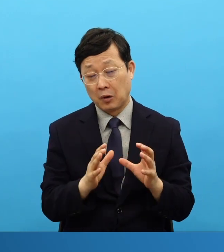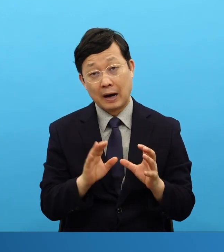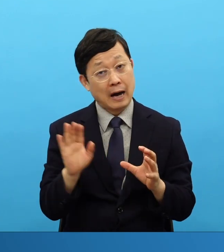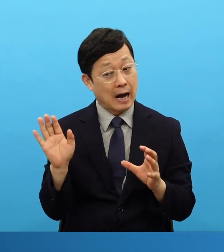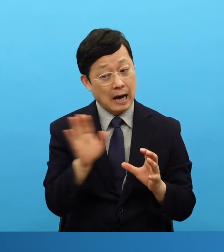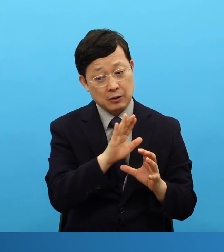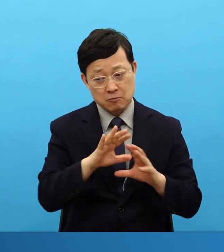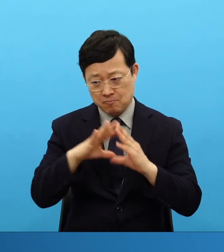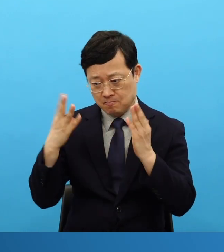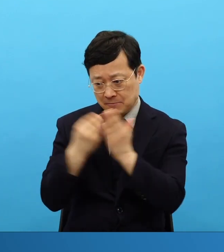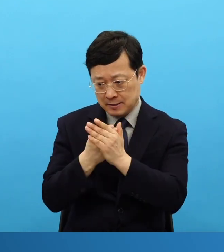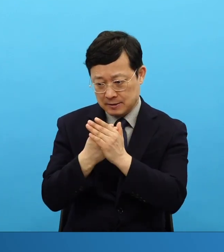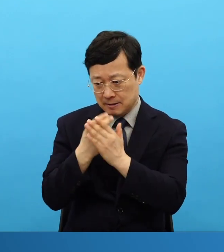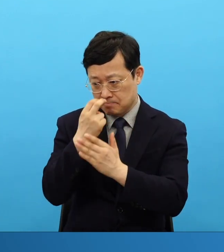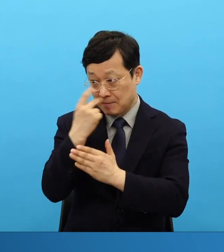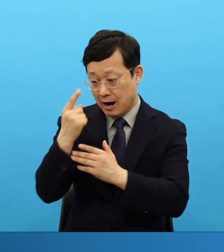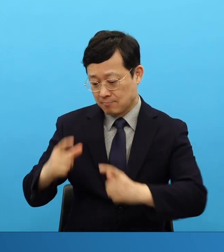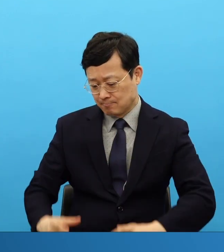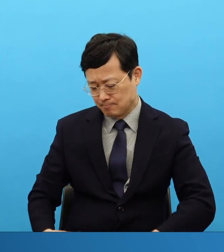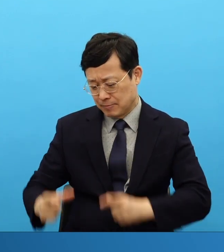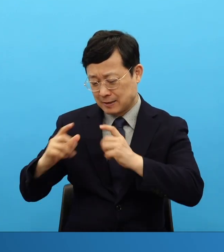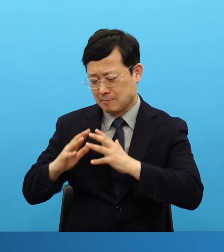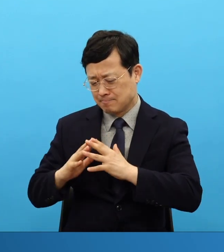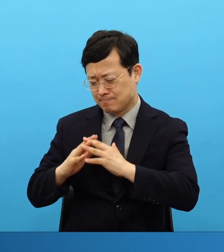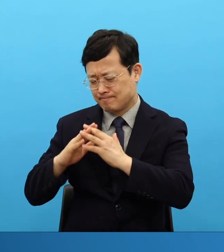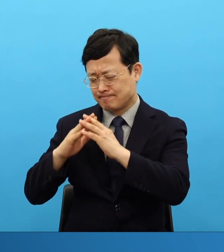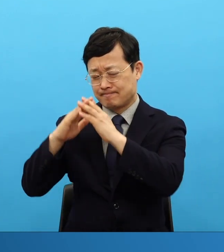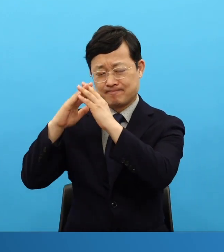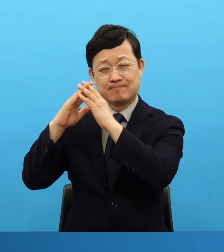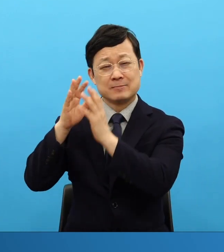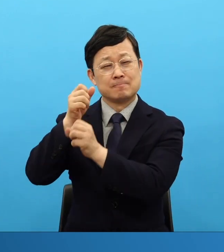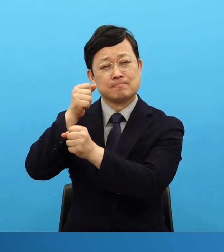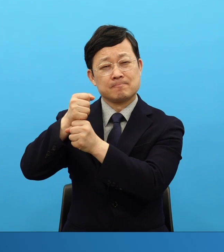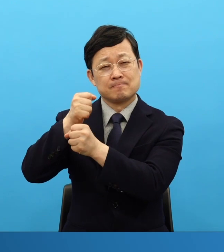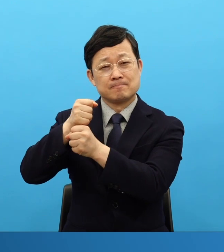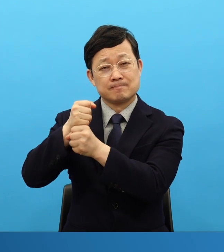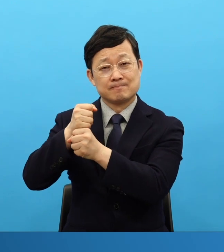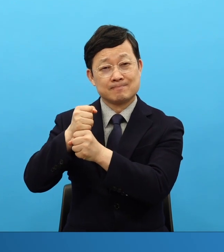세운 겁니다. They didn't just simply give worship; they raised up the absolute partisan.